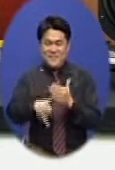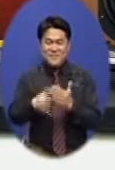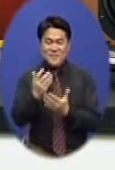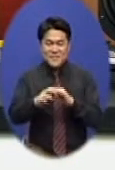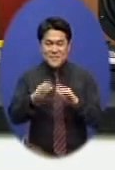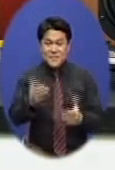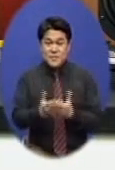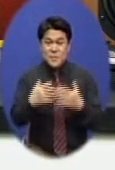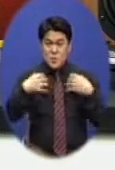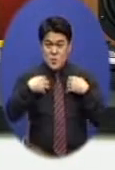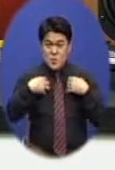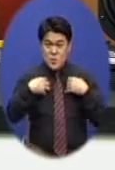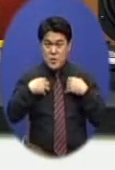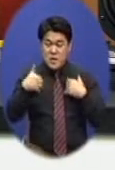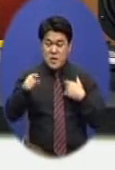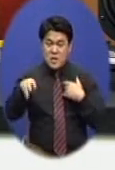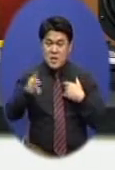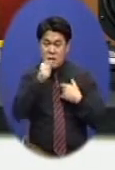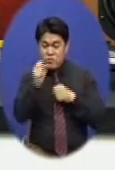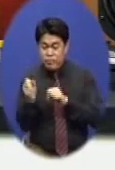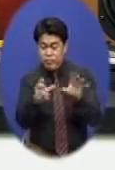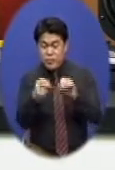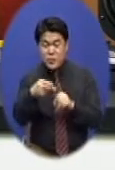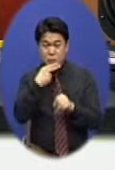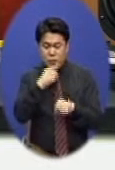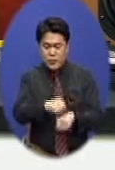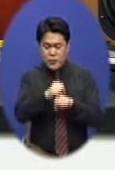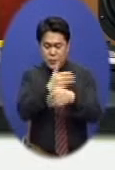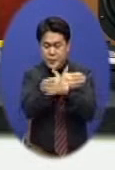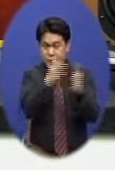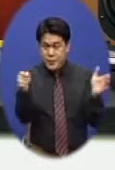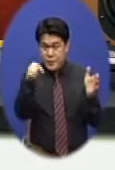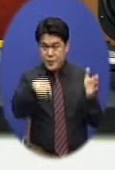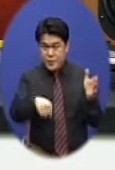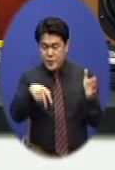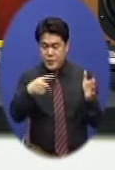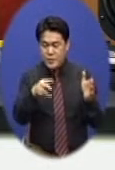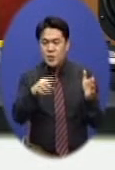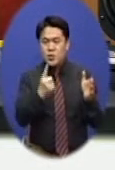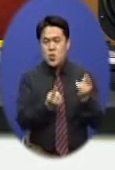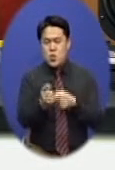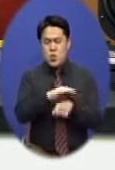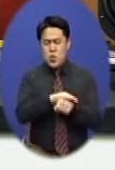농촌진흥청에서는 별도의 가습 없이도 저장실 내부를 높은 습도로 유지해 고품질 농산물을 생산할 수 있는